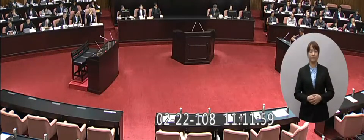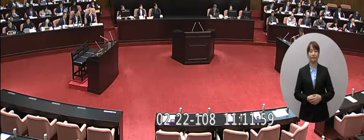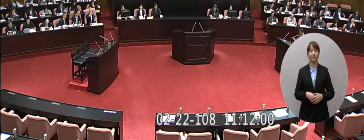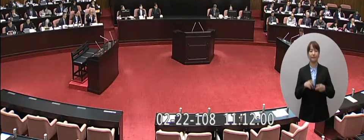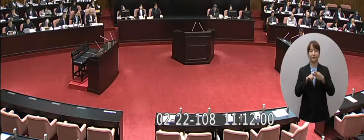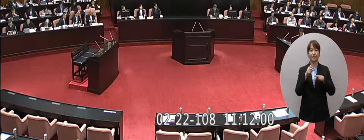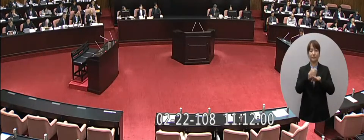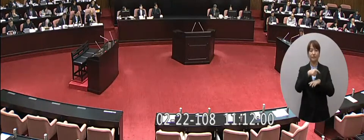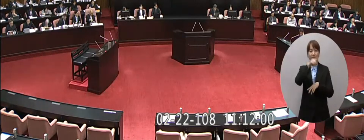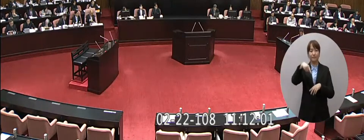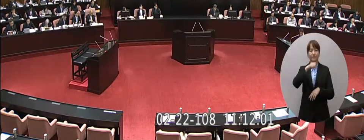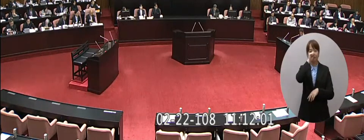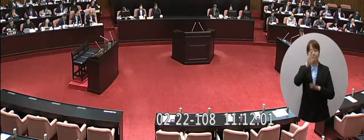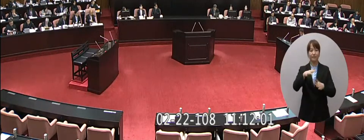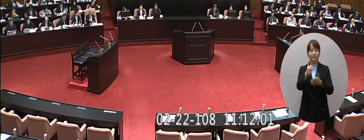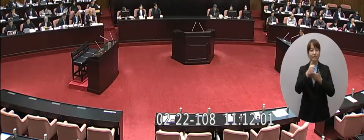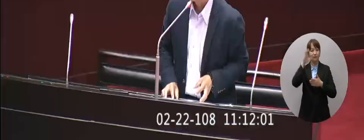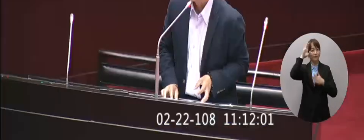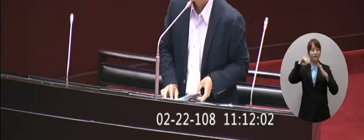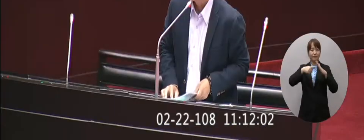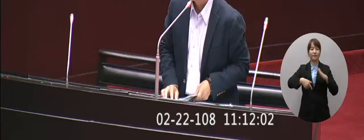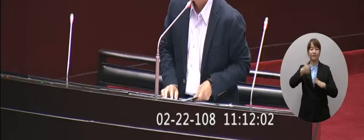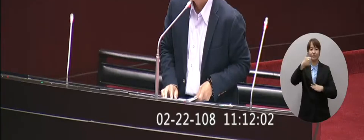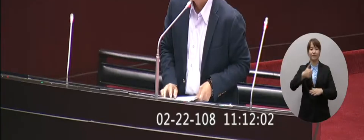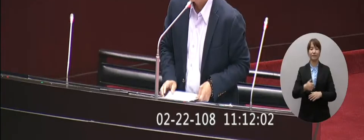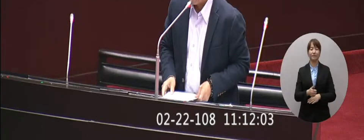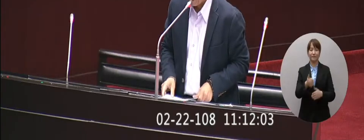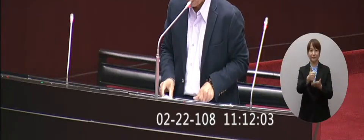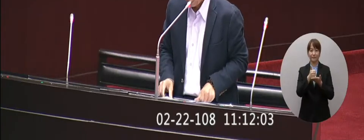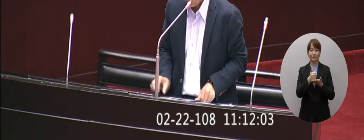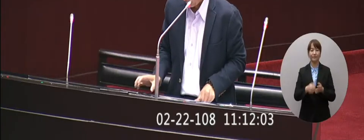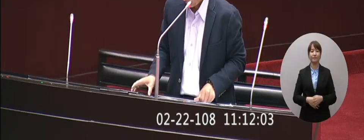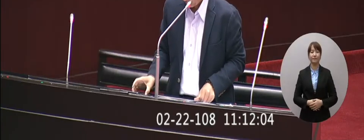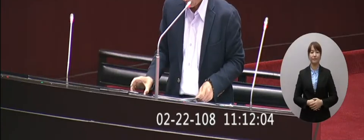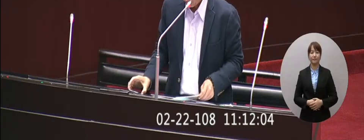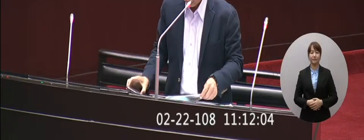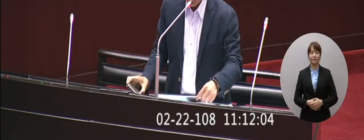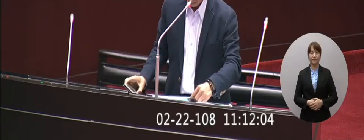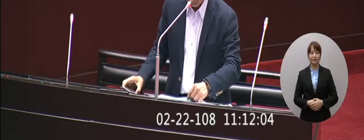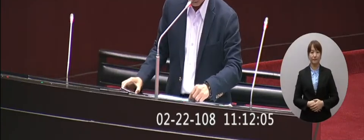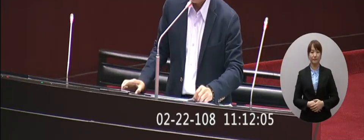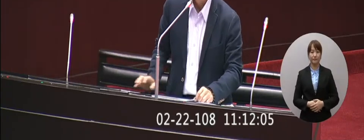好，主席，大家好，我们请苏院长。 请苏院长。